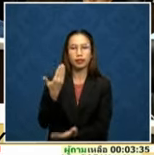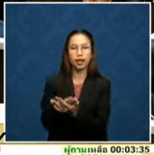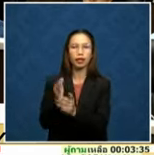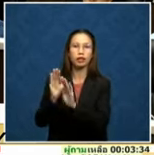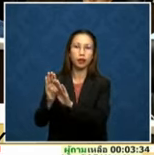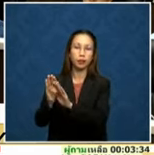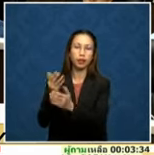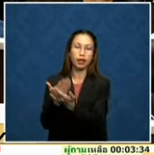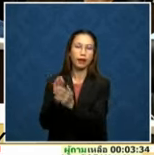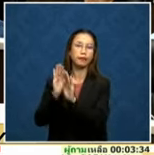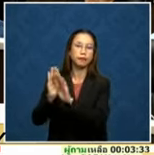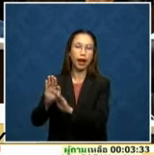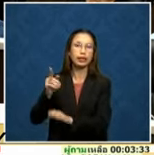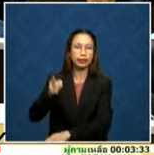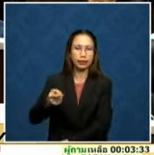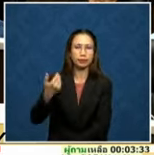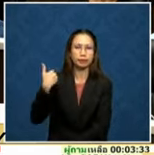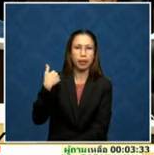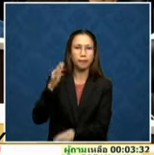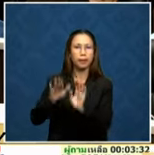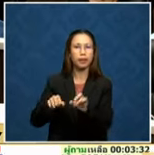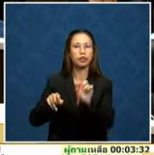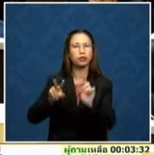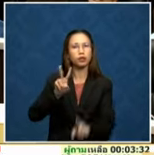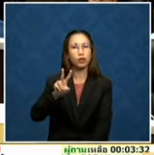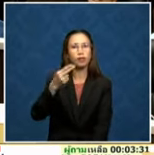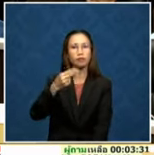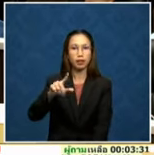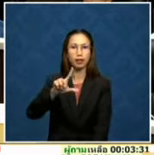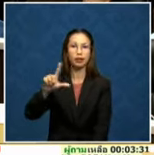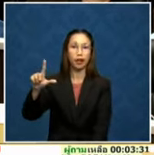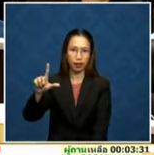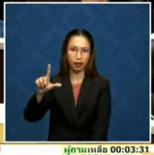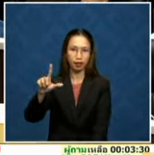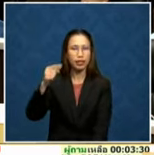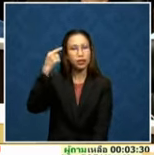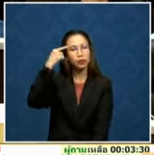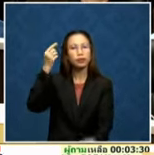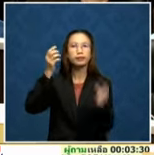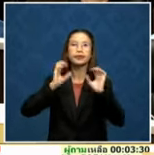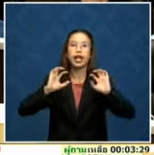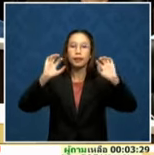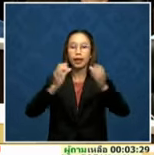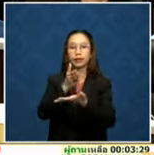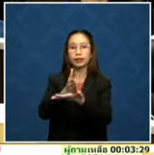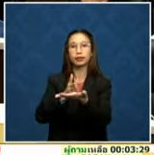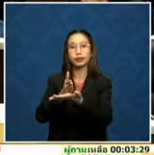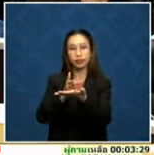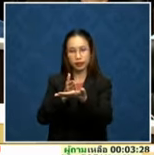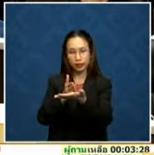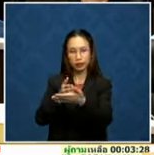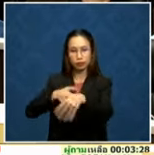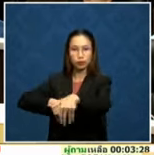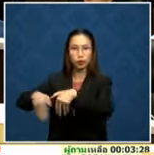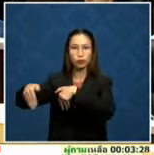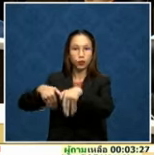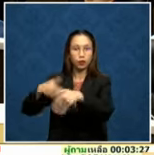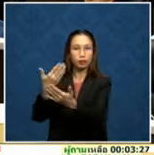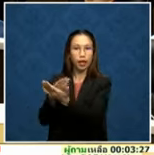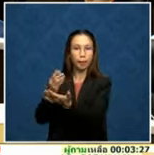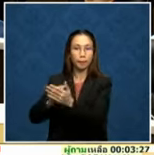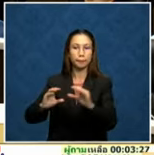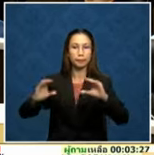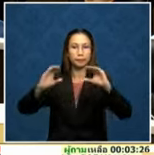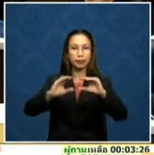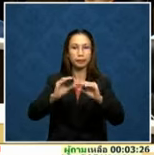ทอยู่จริไม่ต่ำกวา 2,000 ล้านบาทถ้าราบาลออกครึ่งหนึ่งท้องถีนออกครึ่หนึ่แล